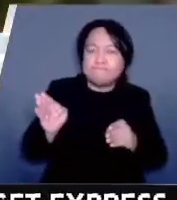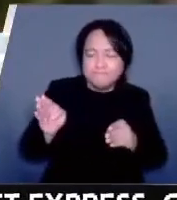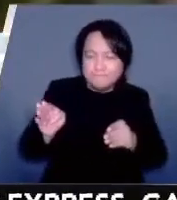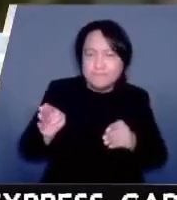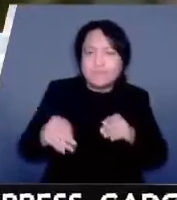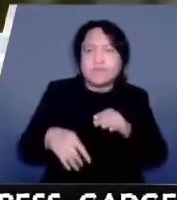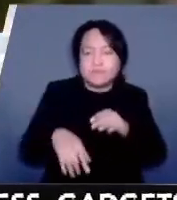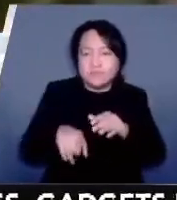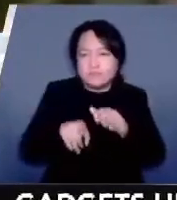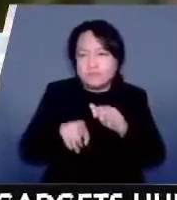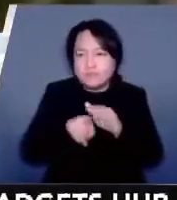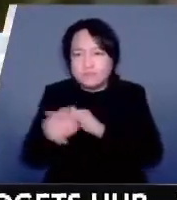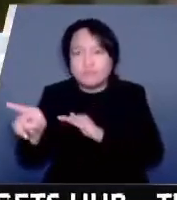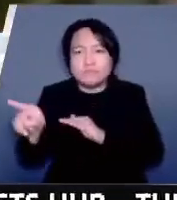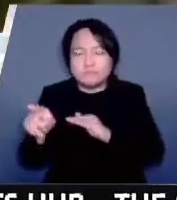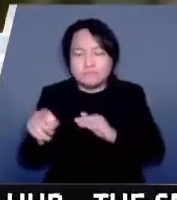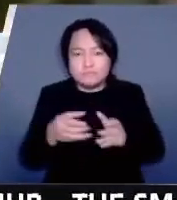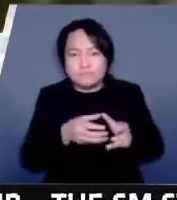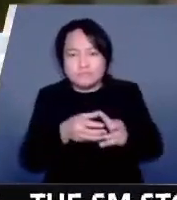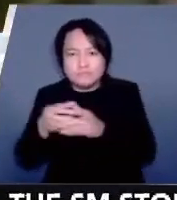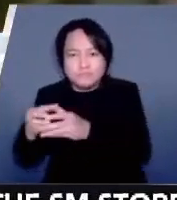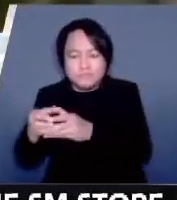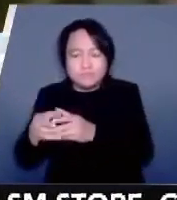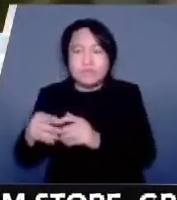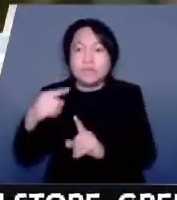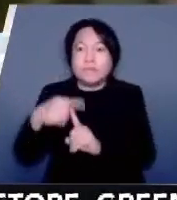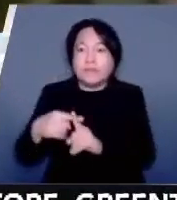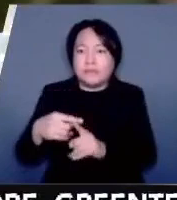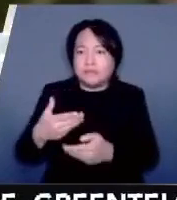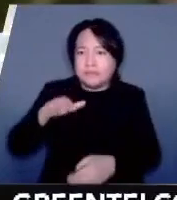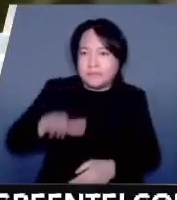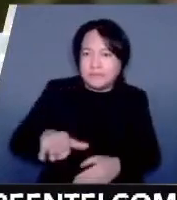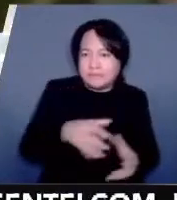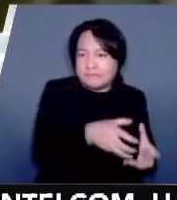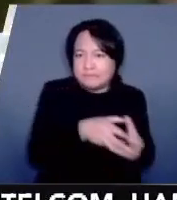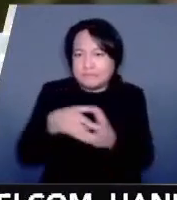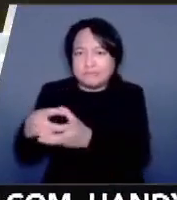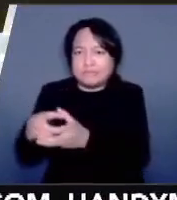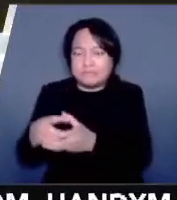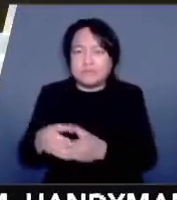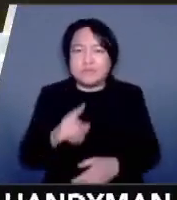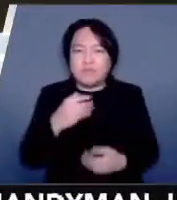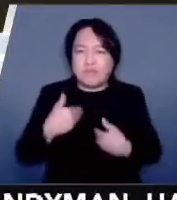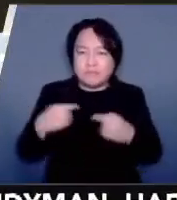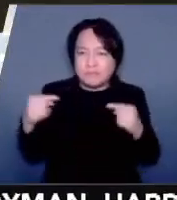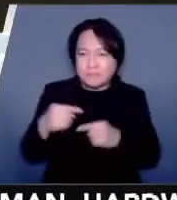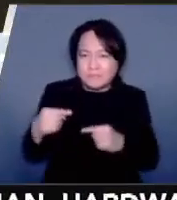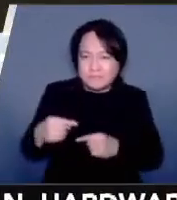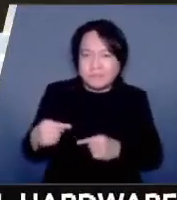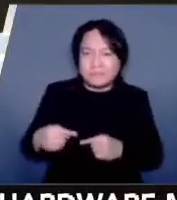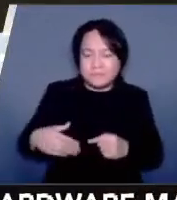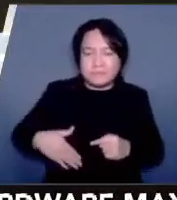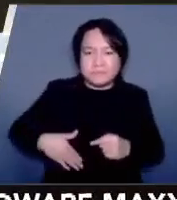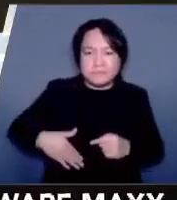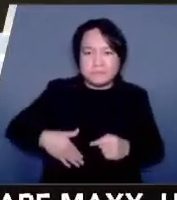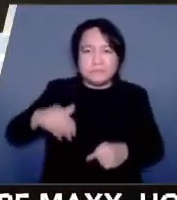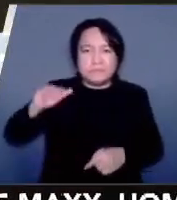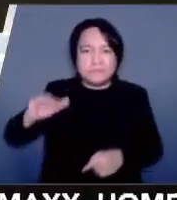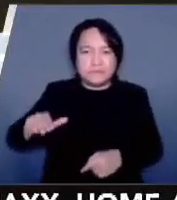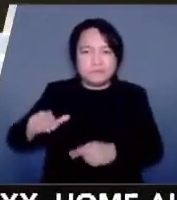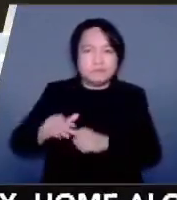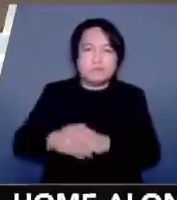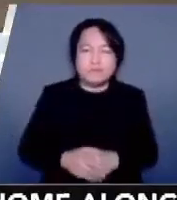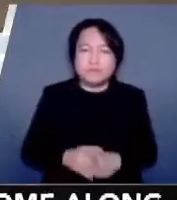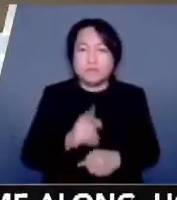Tapos doun na rin po namin dinaan yung bata may sugat po siya dito sa tiyan nga nagagalusan siya halos lahat ng residente dito